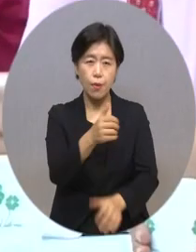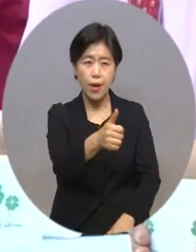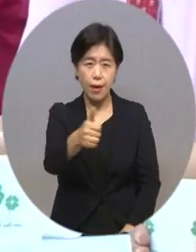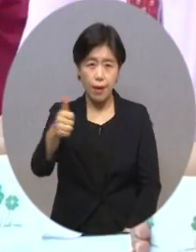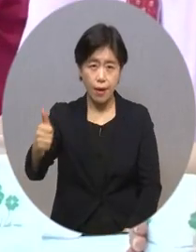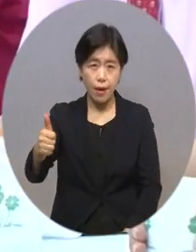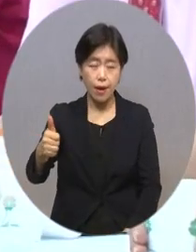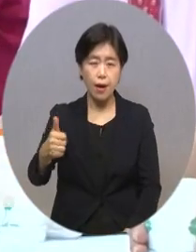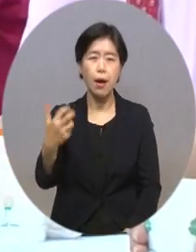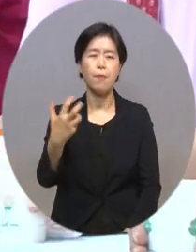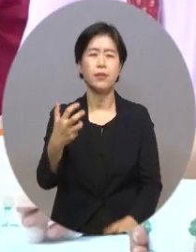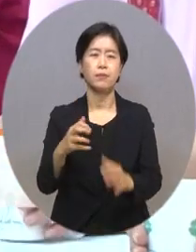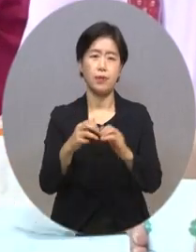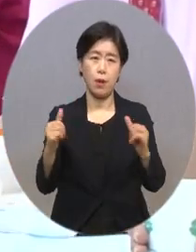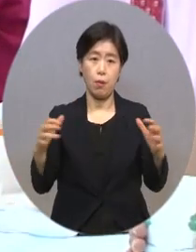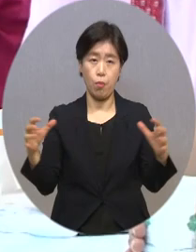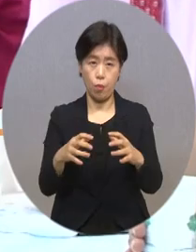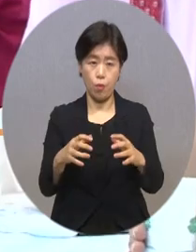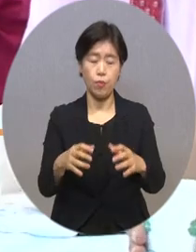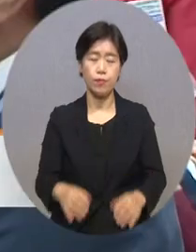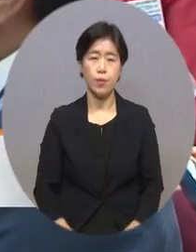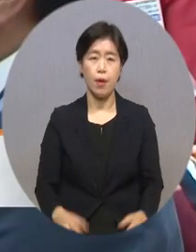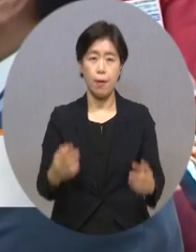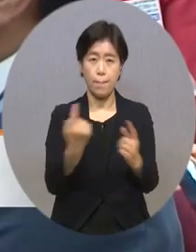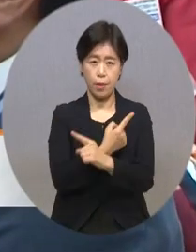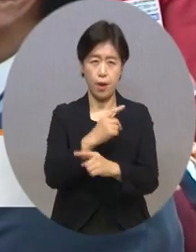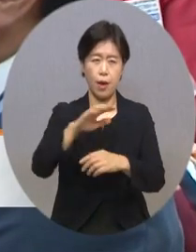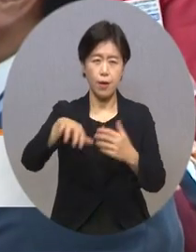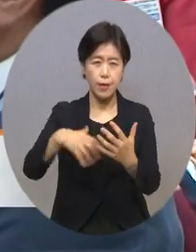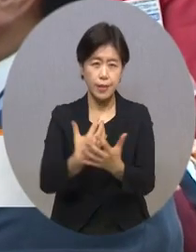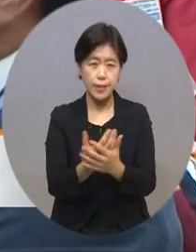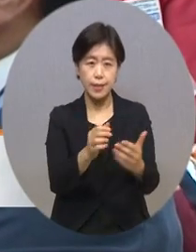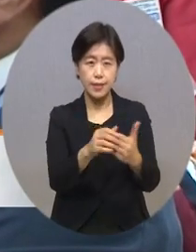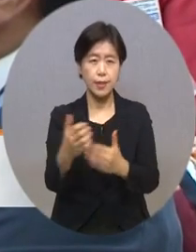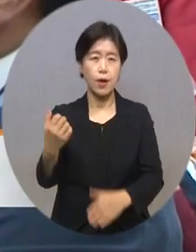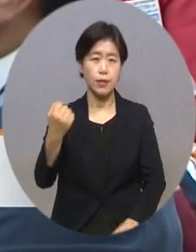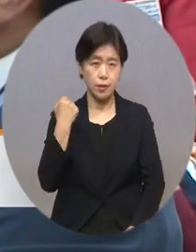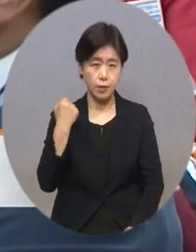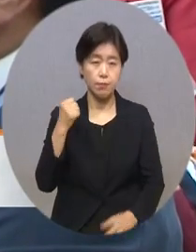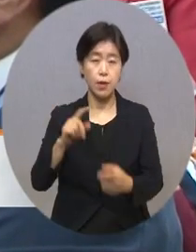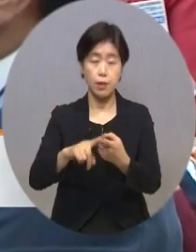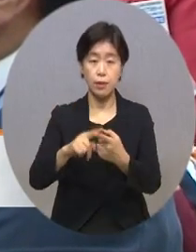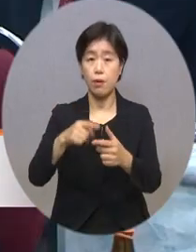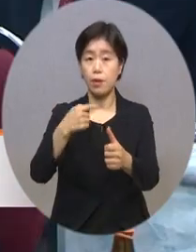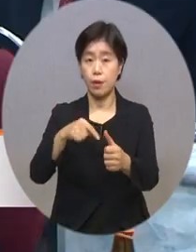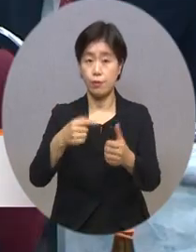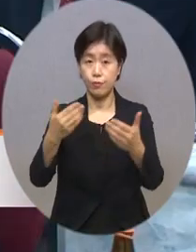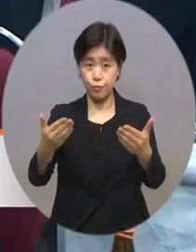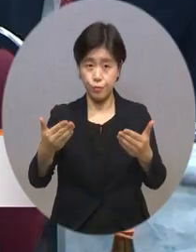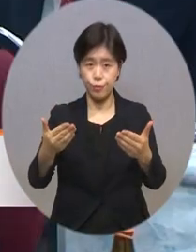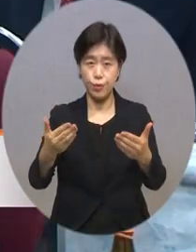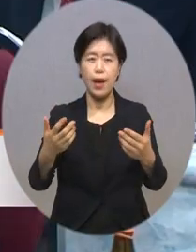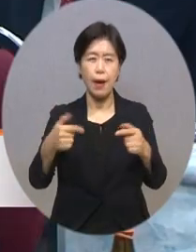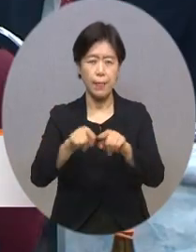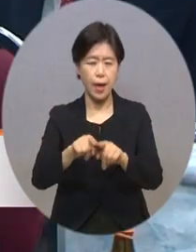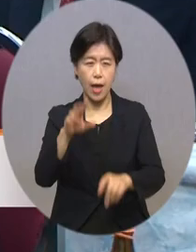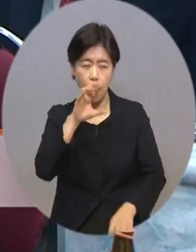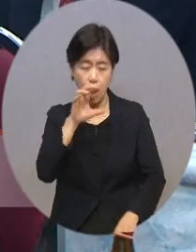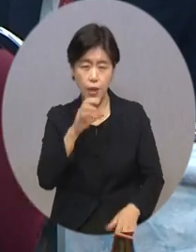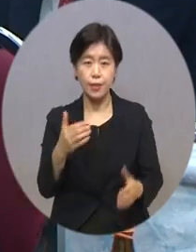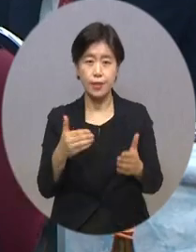참석하여 변화와 혁신의 리더십이라는 주제를 바탕으로 지도자가 갖추어야 될 인성과 능력을